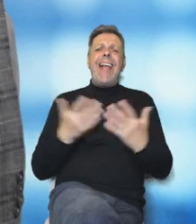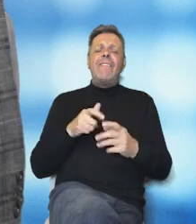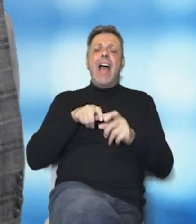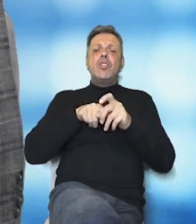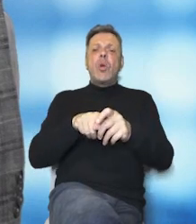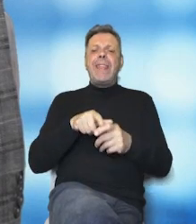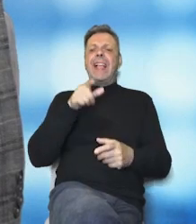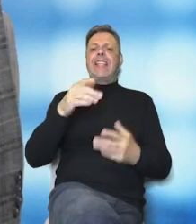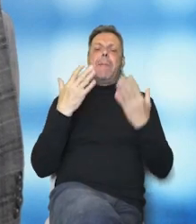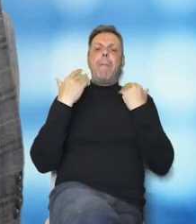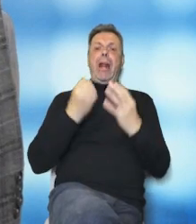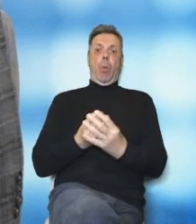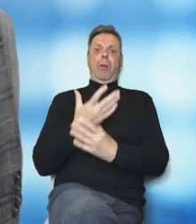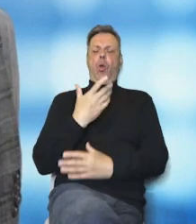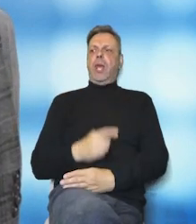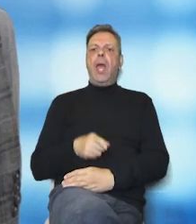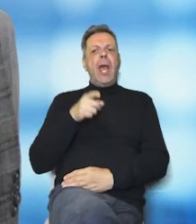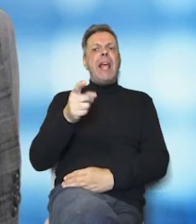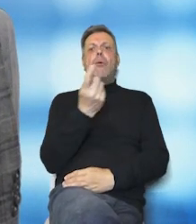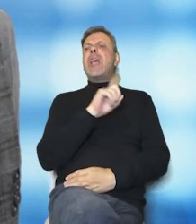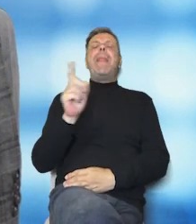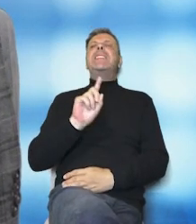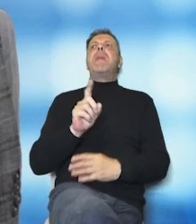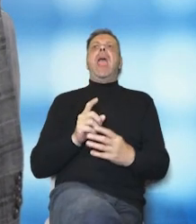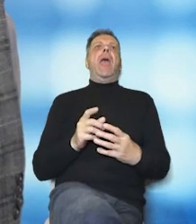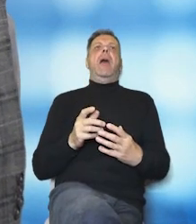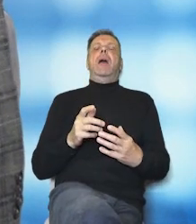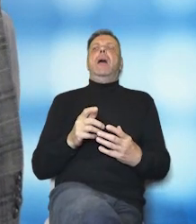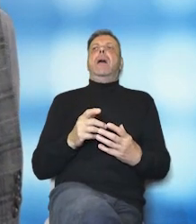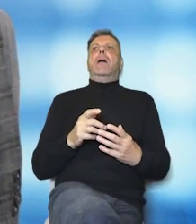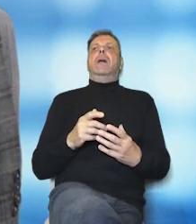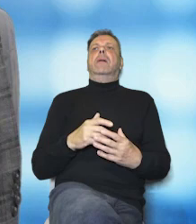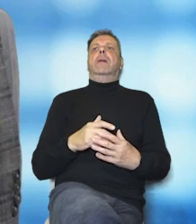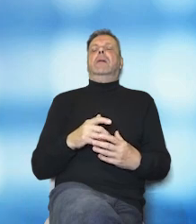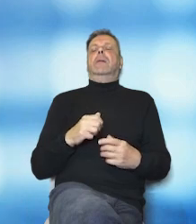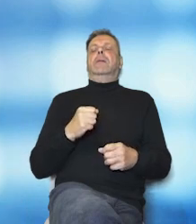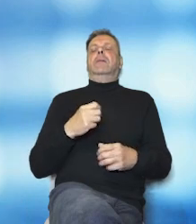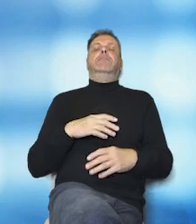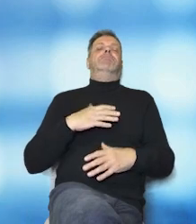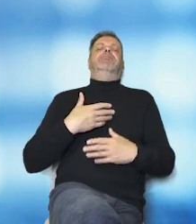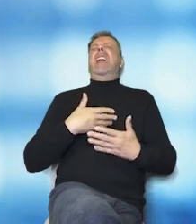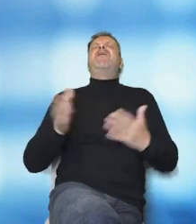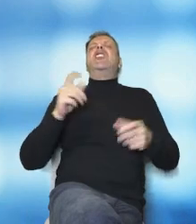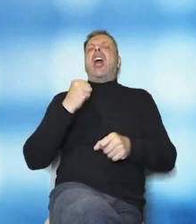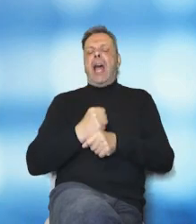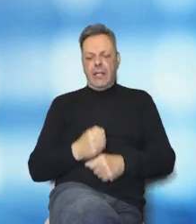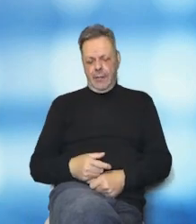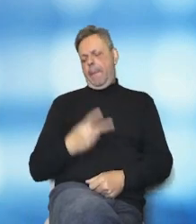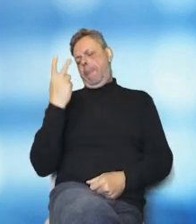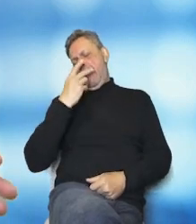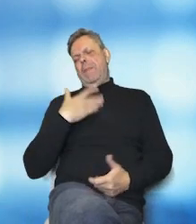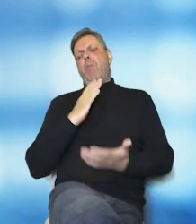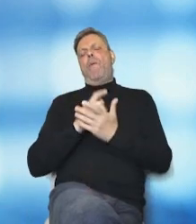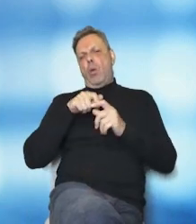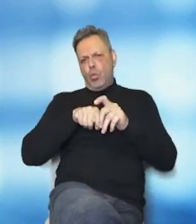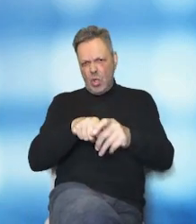s tim parkom prirode, jel se ne smije tamo svašta raditi? Jel? Naravno, mi smo uvijek u suradnji sa svim lokalnim